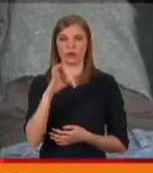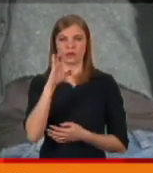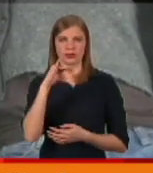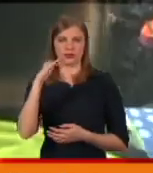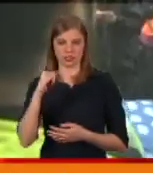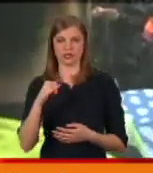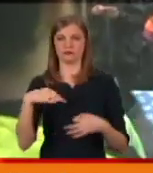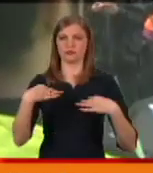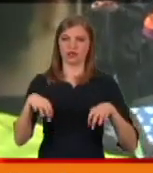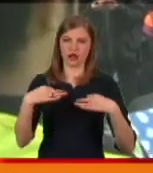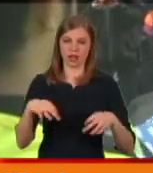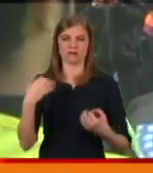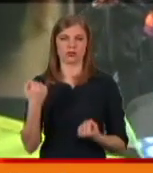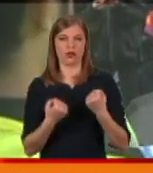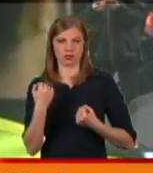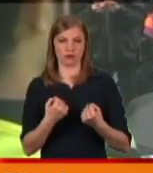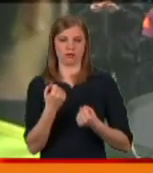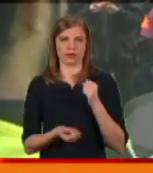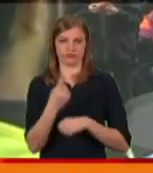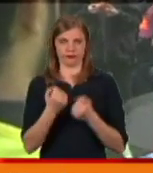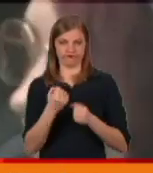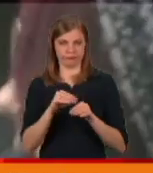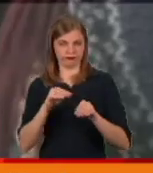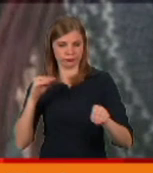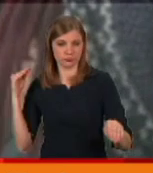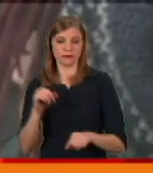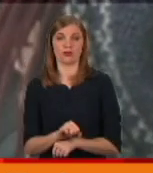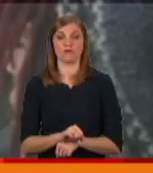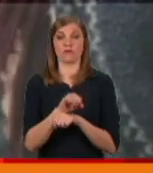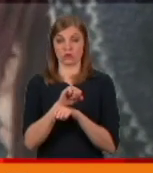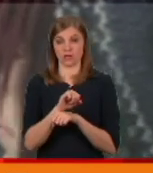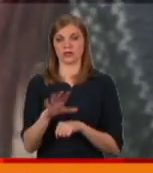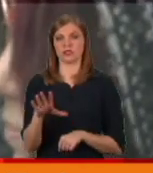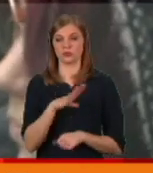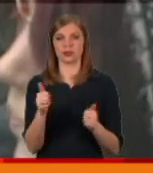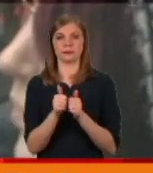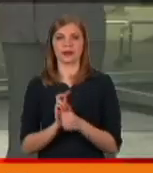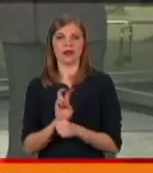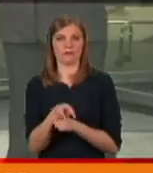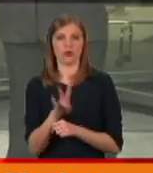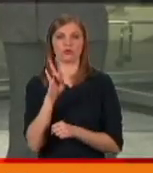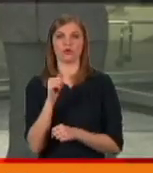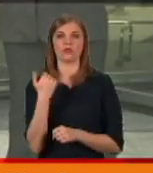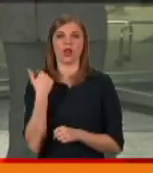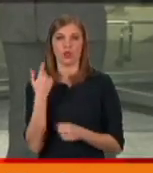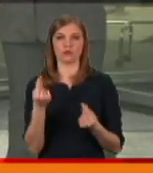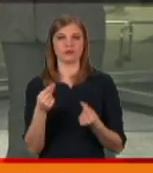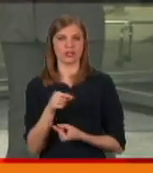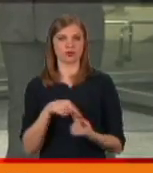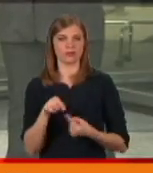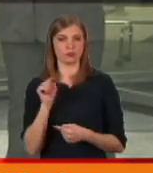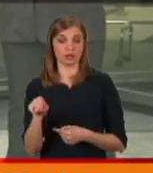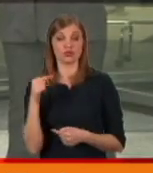Сіті. Громадський транспорт та автомобілі опинились у заторах. Протести екологів відбулись і біля входу на лондонську фінансову